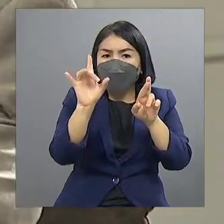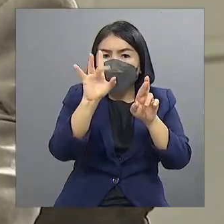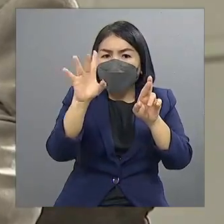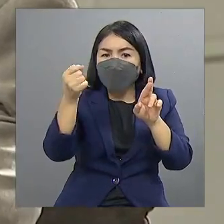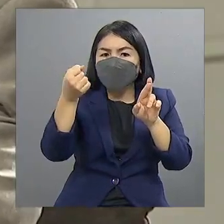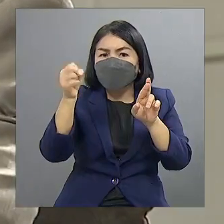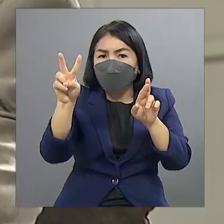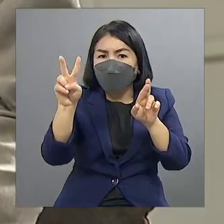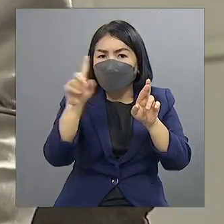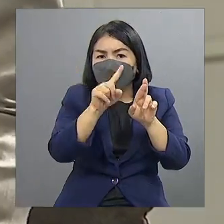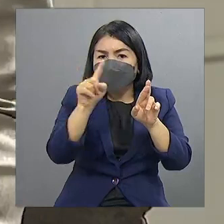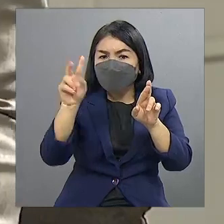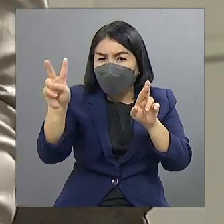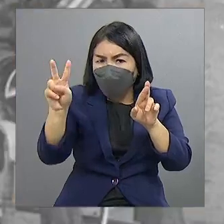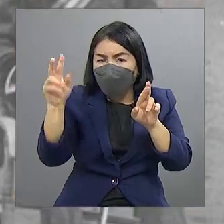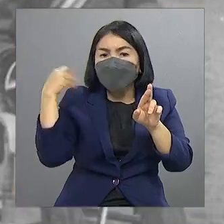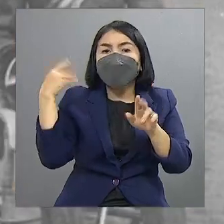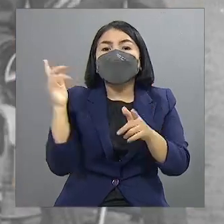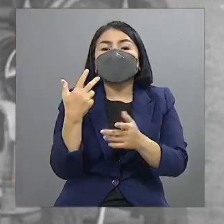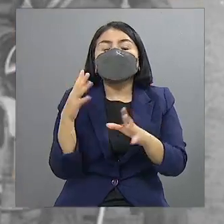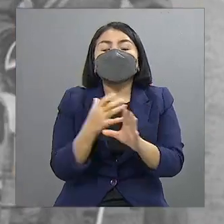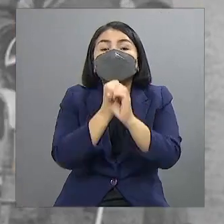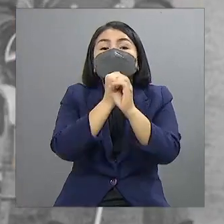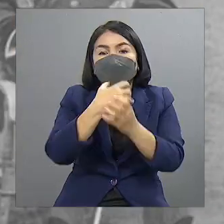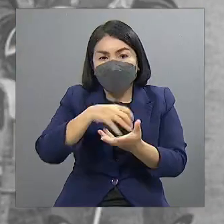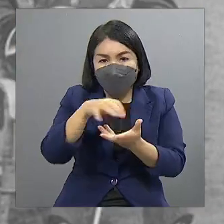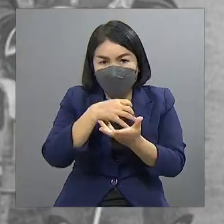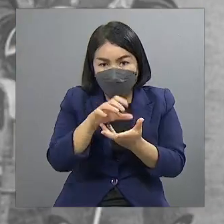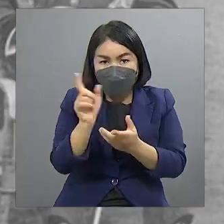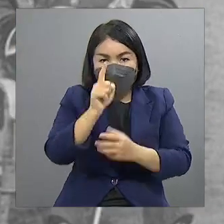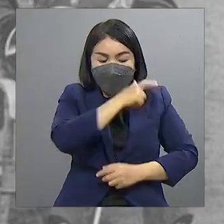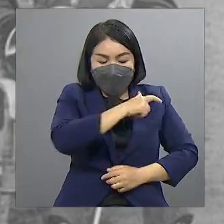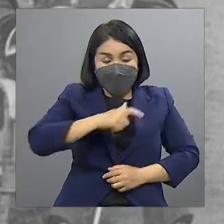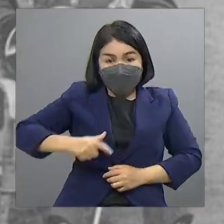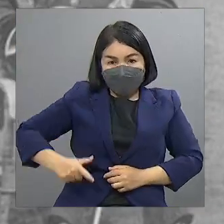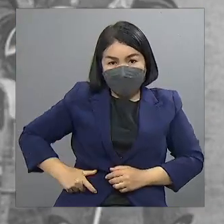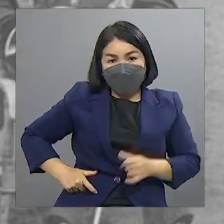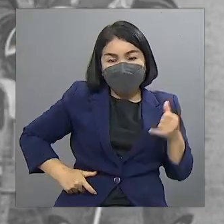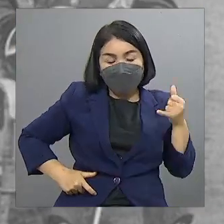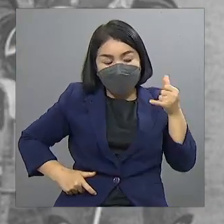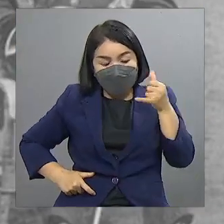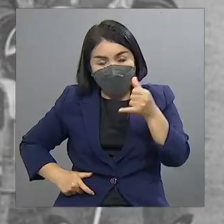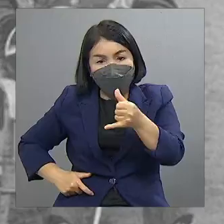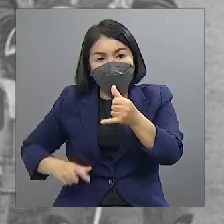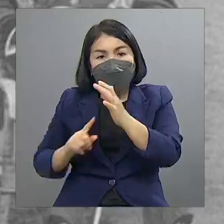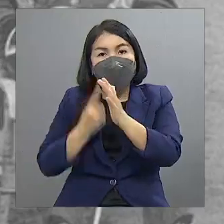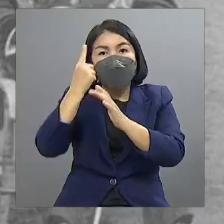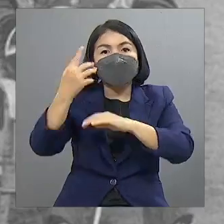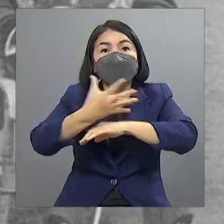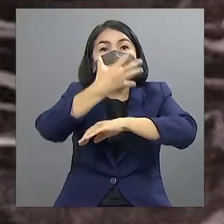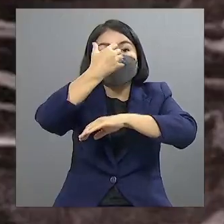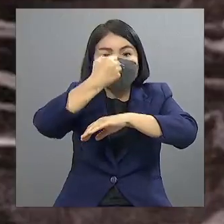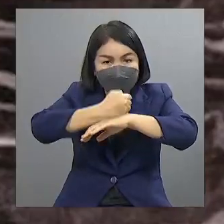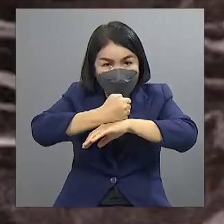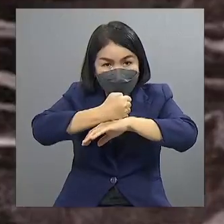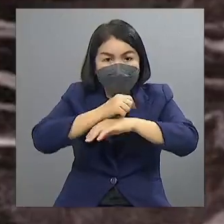ถที่จะย่อโดยสรุปก็คือว่าการเสด็จครั้งแรกเนี่ยเป็นเหตุผลทางการเมือง การเสด็จครั้งที่